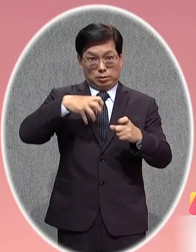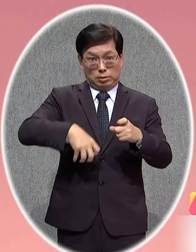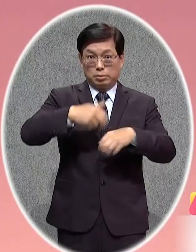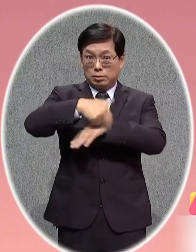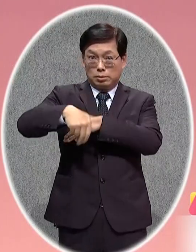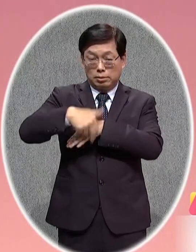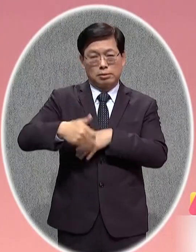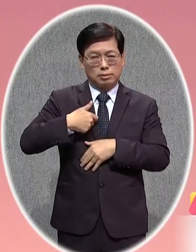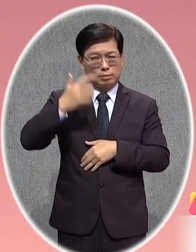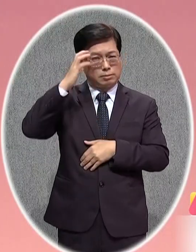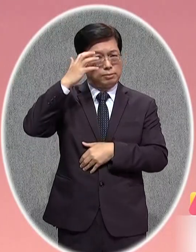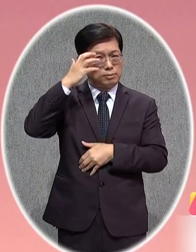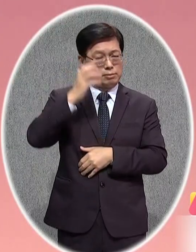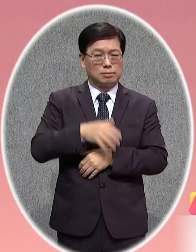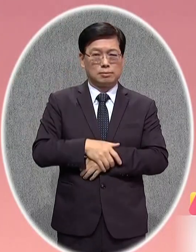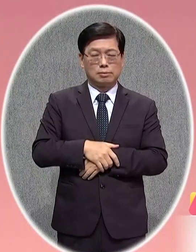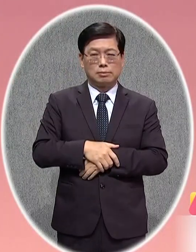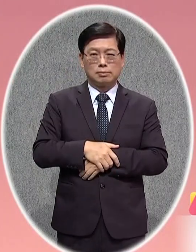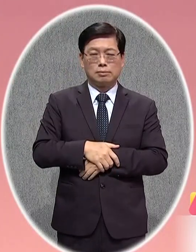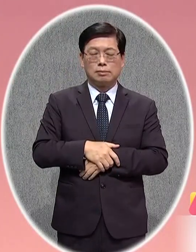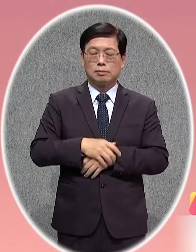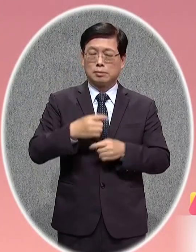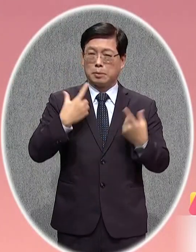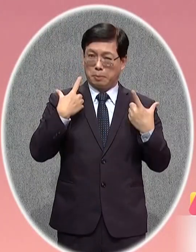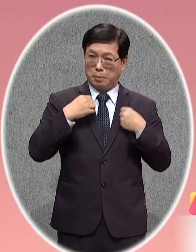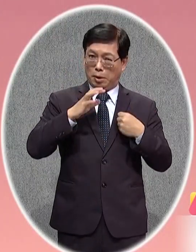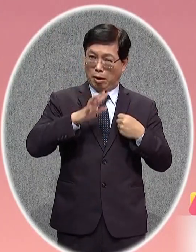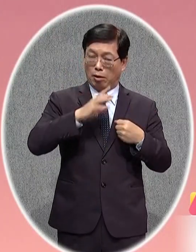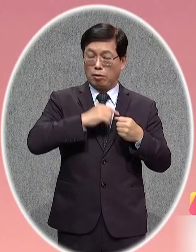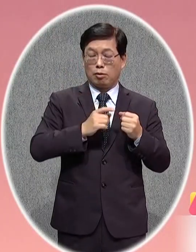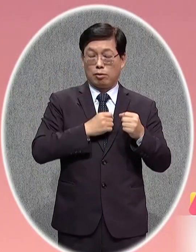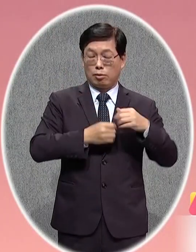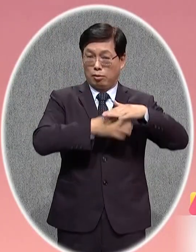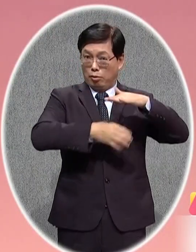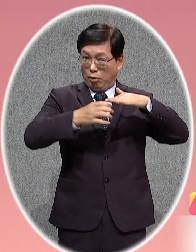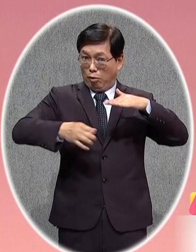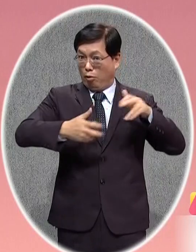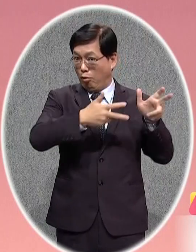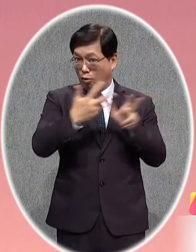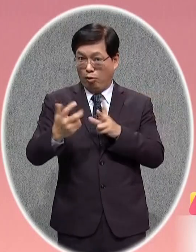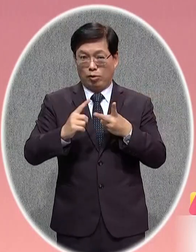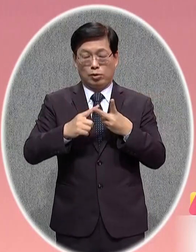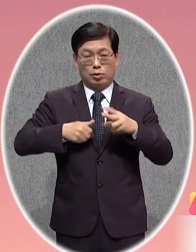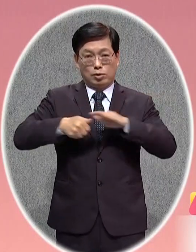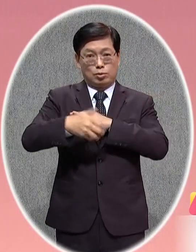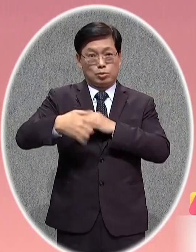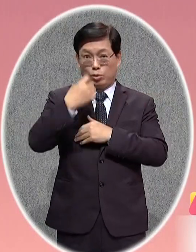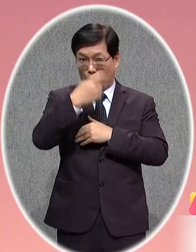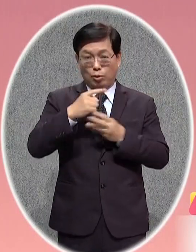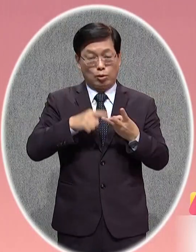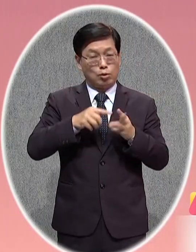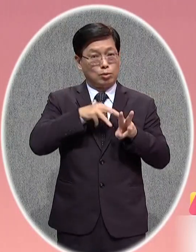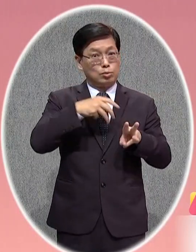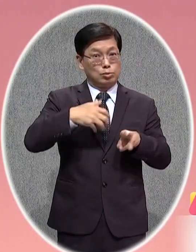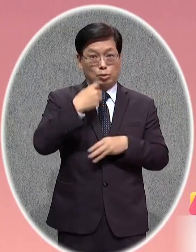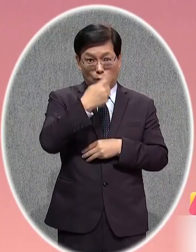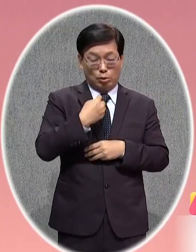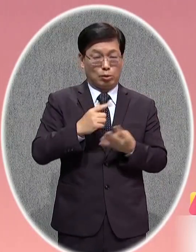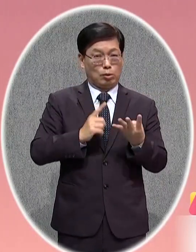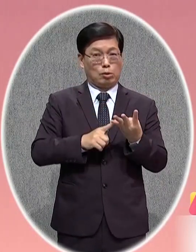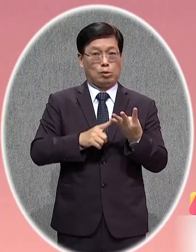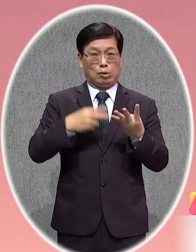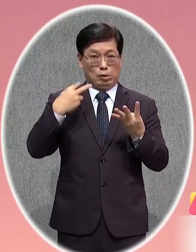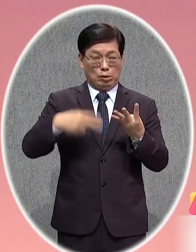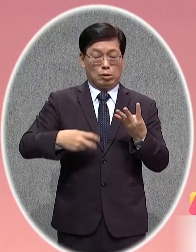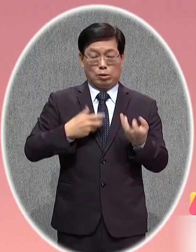面的设计实在是太复杂了，既有这个栈桥，又有入水口，又有出水口，还